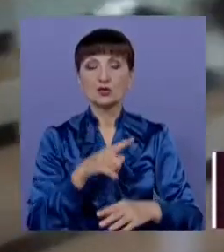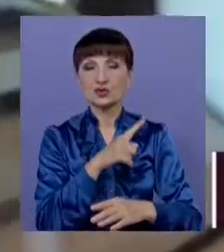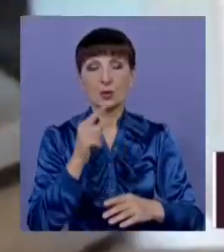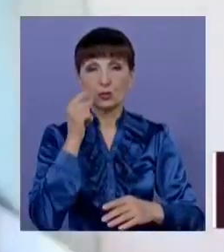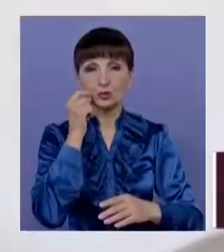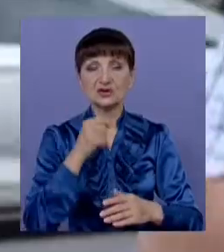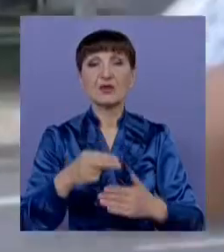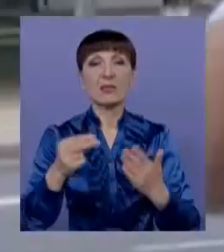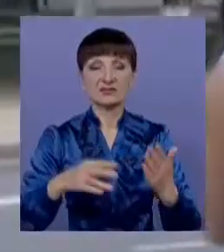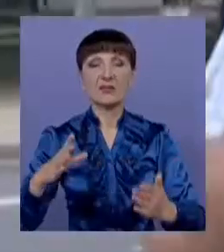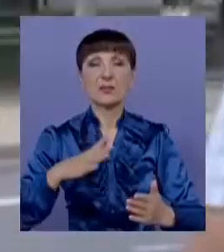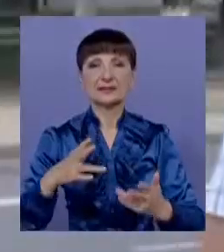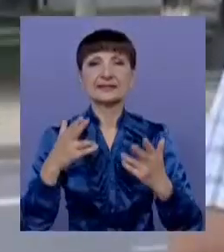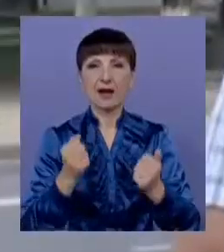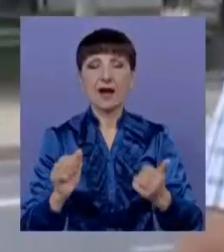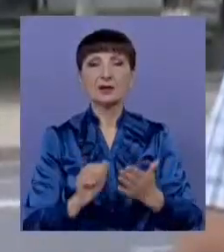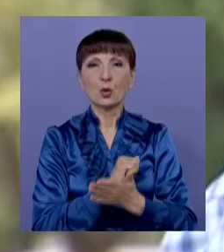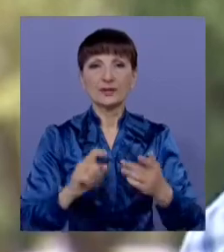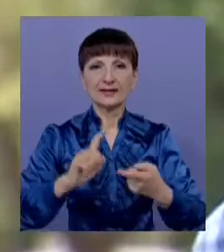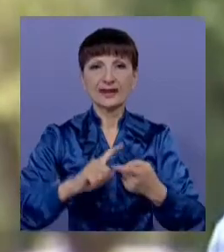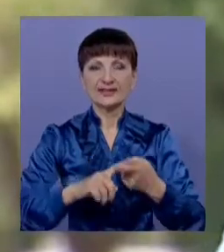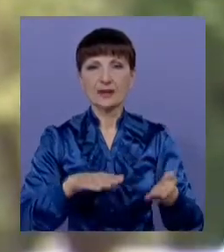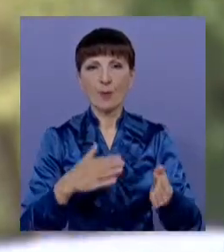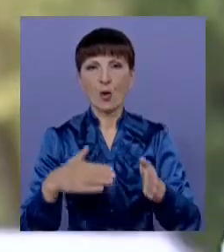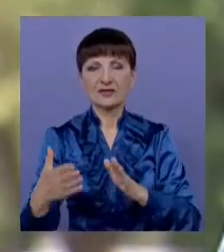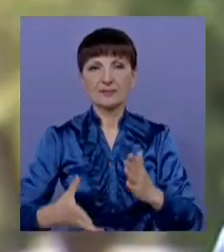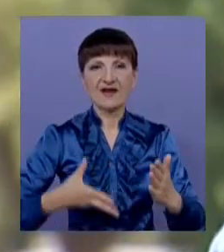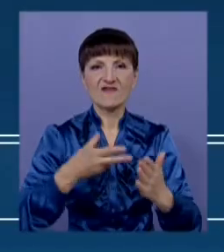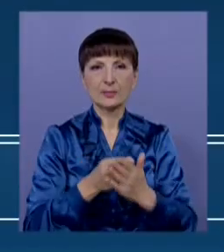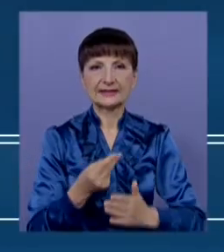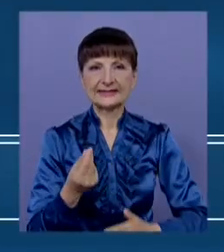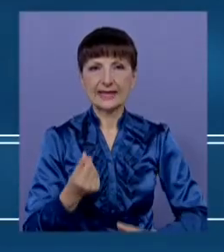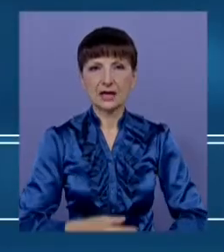Магомадов все же подписывал. Документы касаются поэтапной выплаты счета.